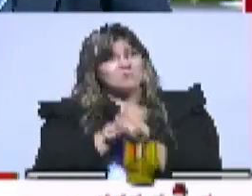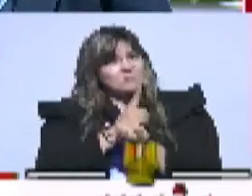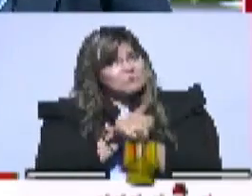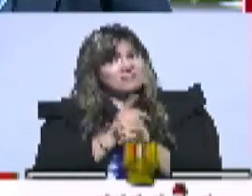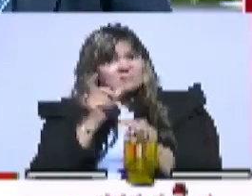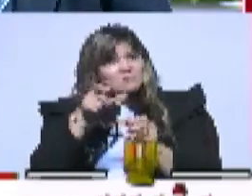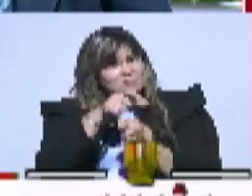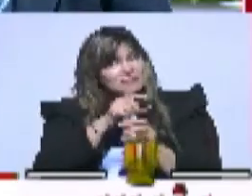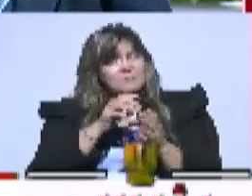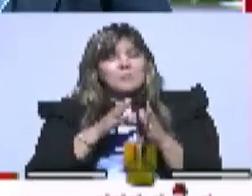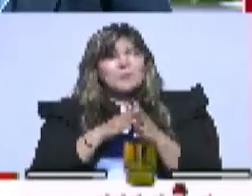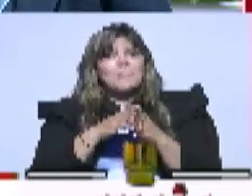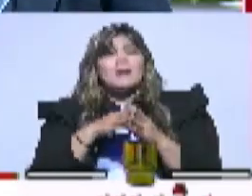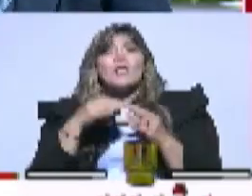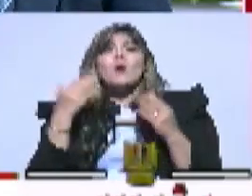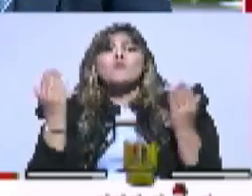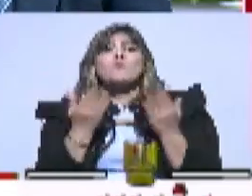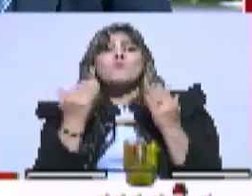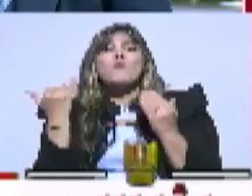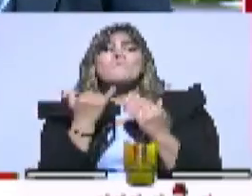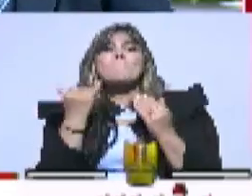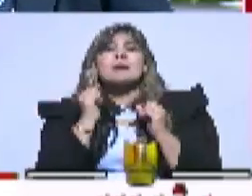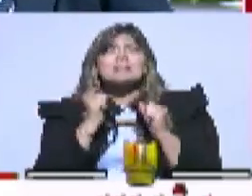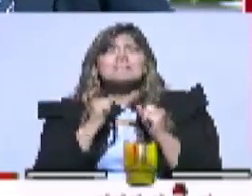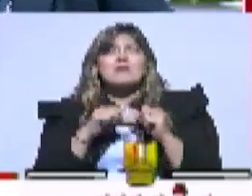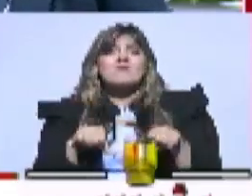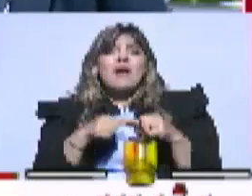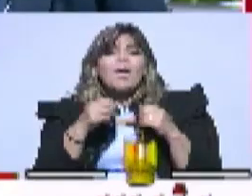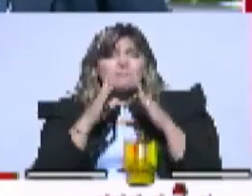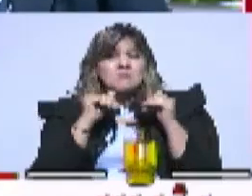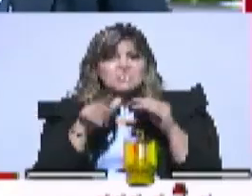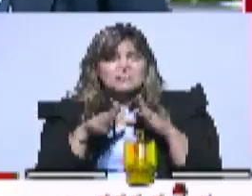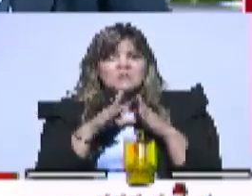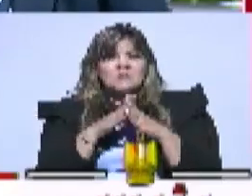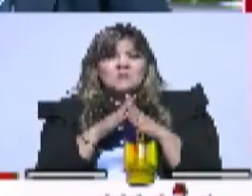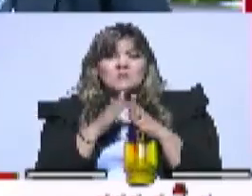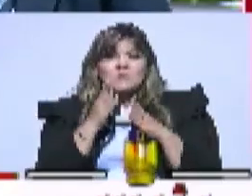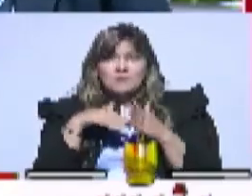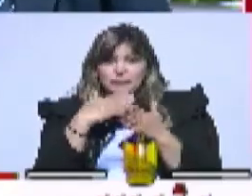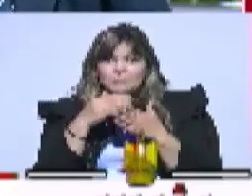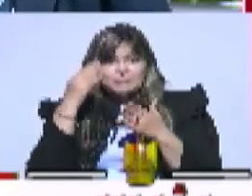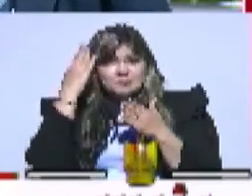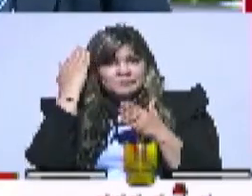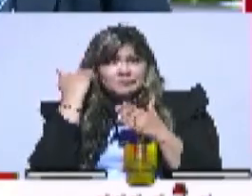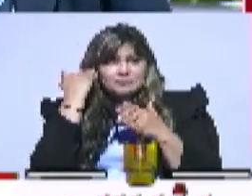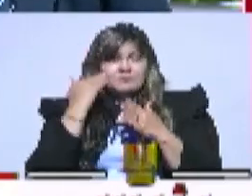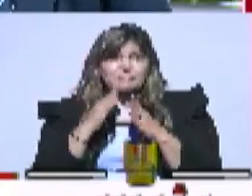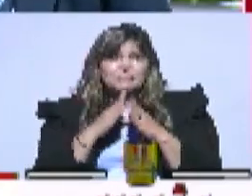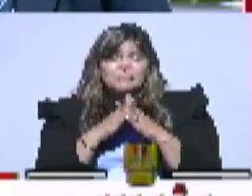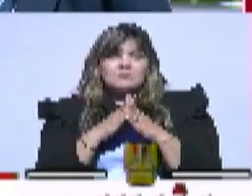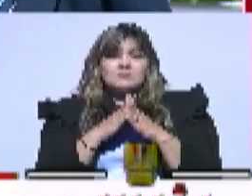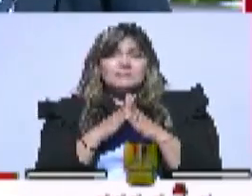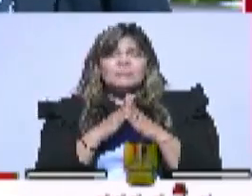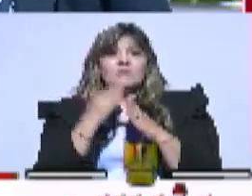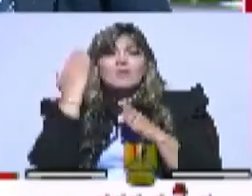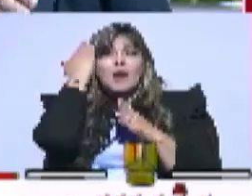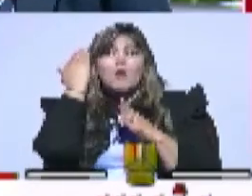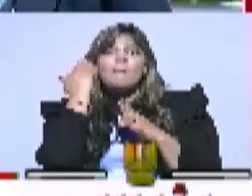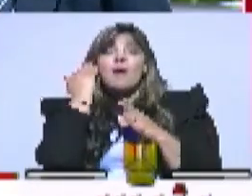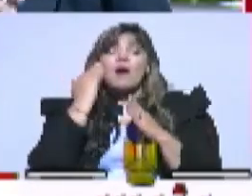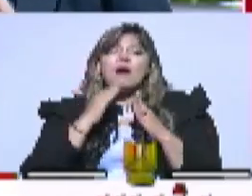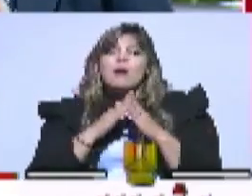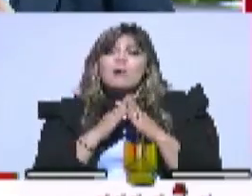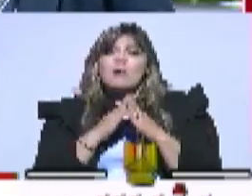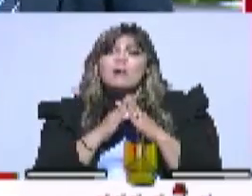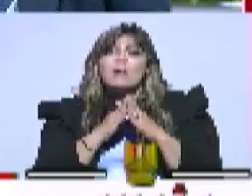دول شيء مهم جدا في حياة المصريين. وبعدين المرأة في التعداد الأخير قاربت